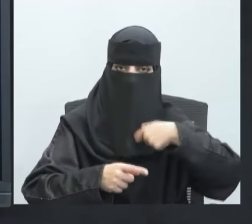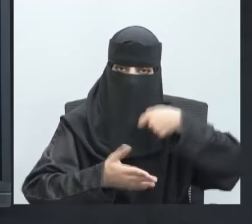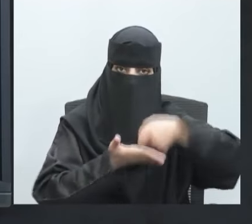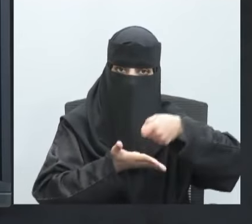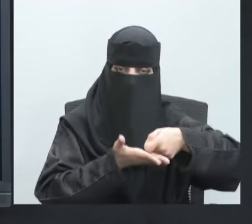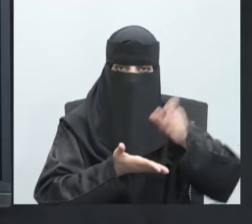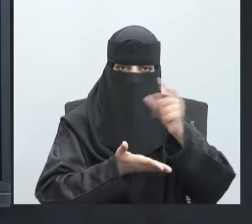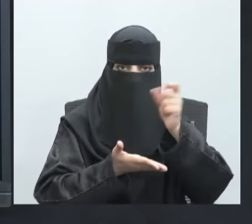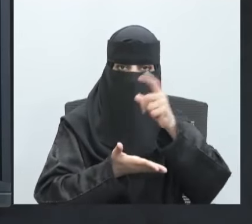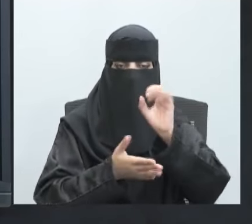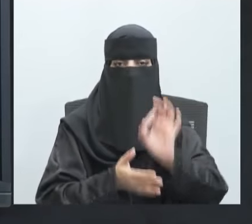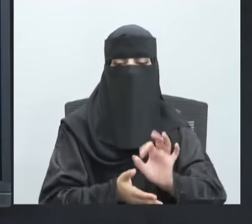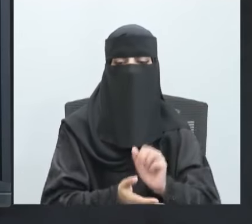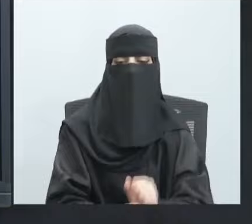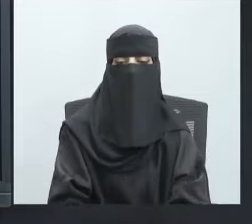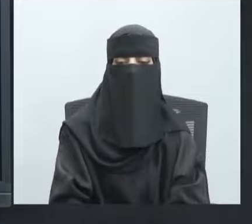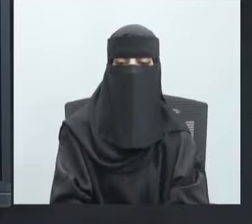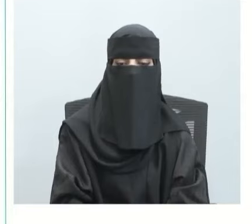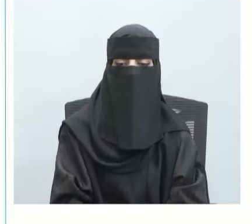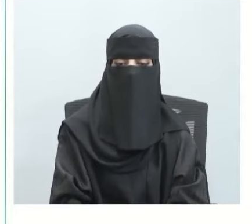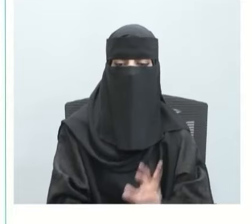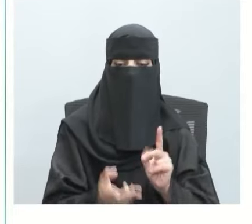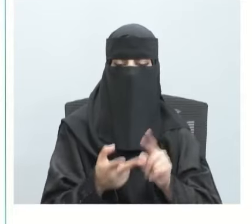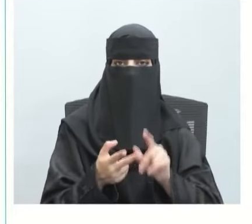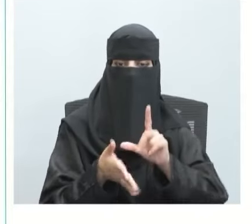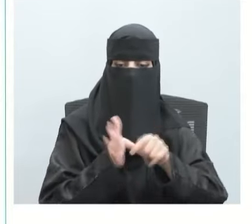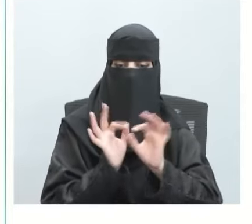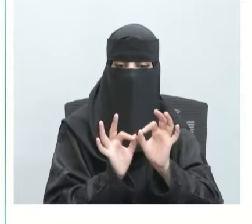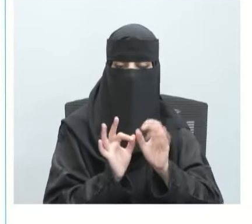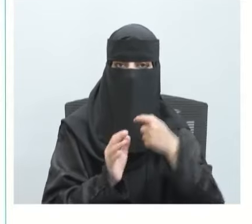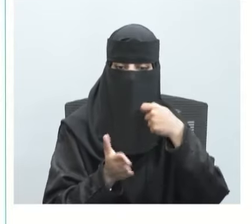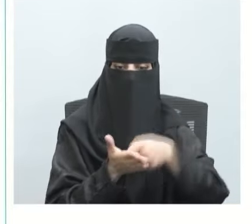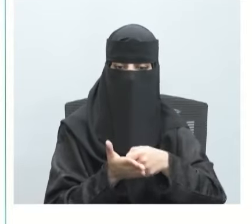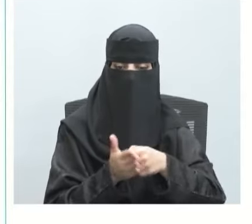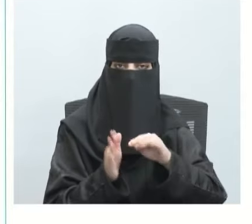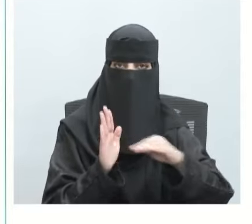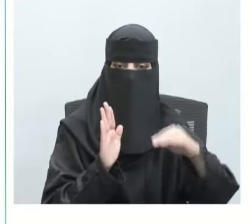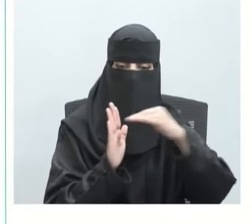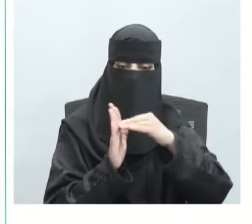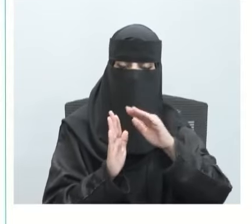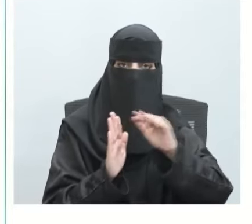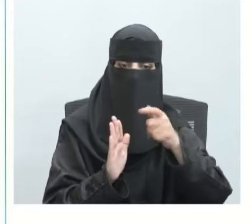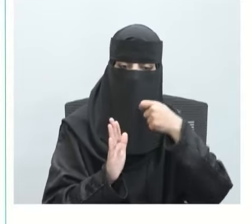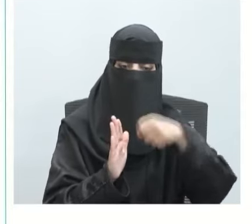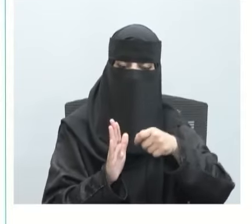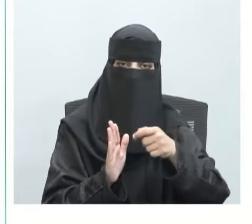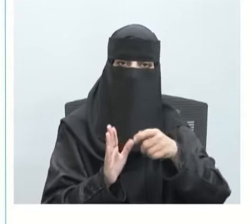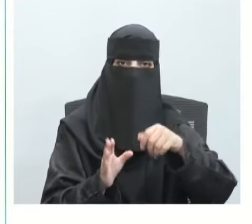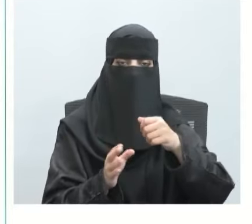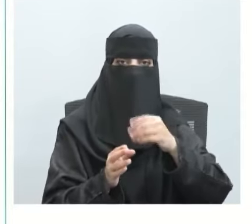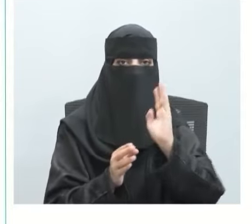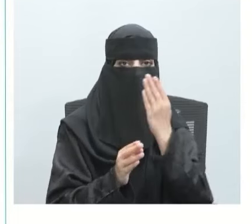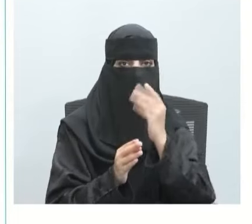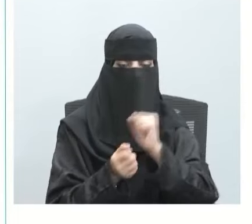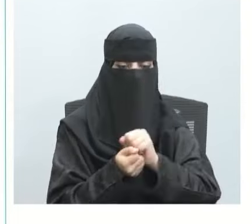عليك ان تدفعها التخطيط لعمليات شرائيه متوسطه الاجل كشراء غساله او سياره